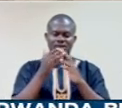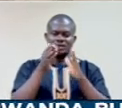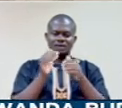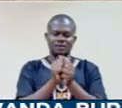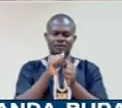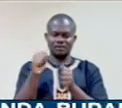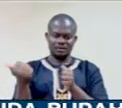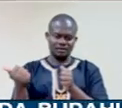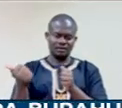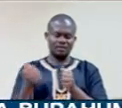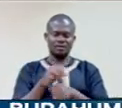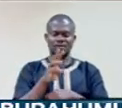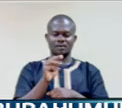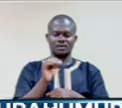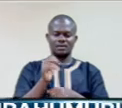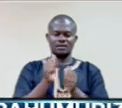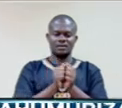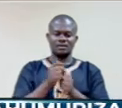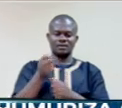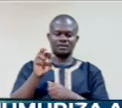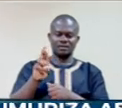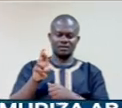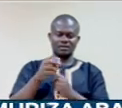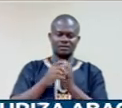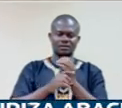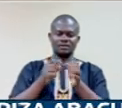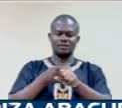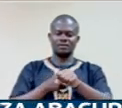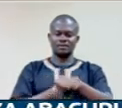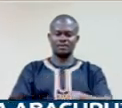y'umuntu n'undi. Uwimana Emmanuel, Televiziyo y'u Rwanda mu karere ka Musanze.